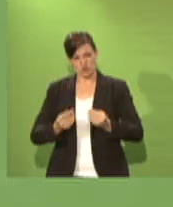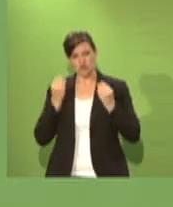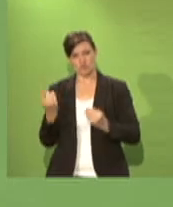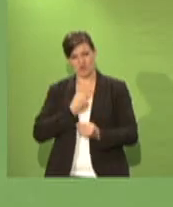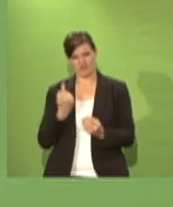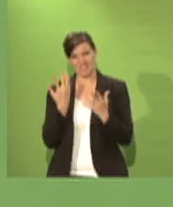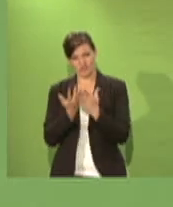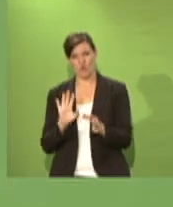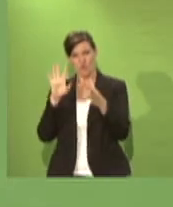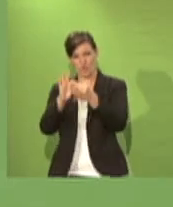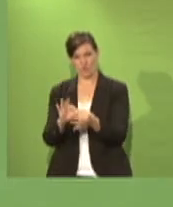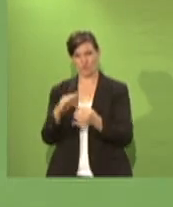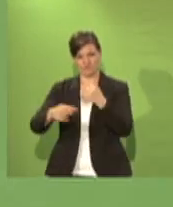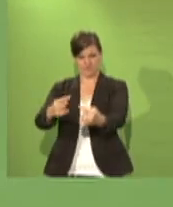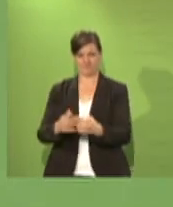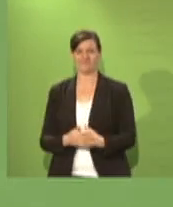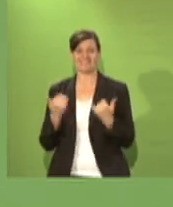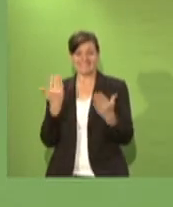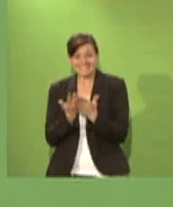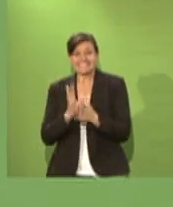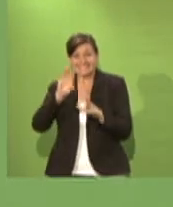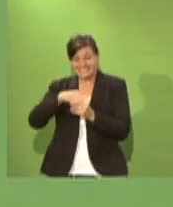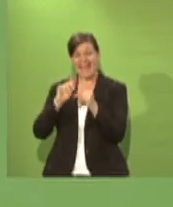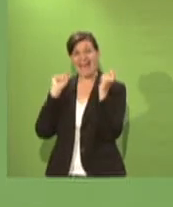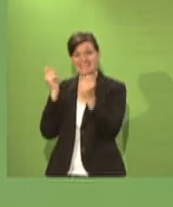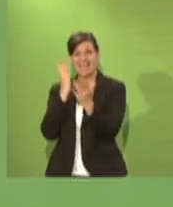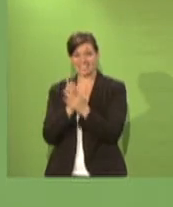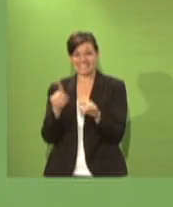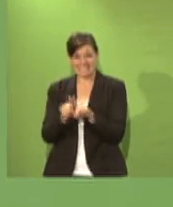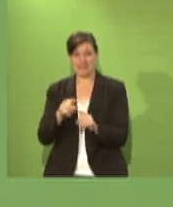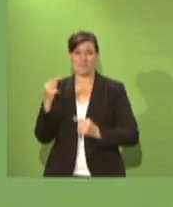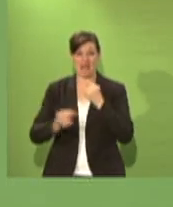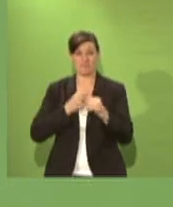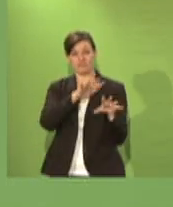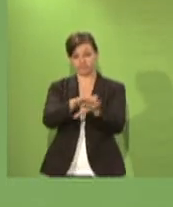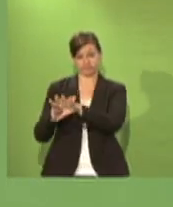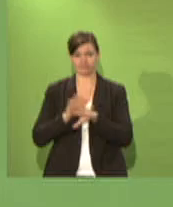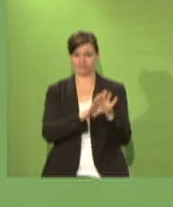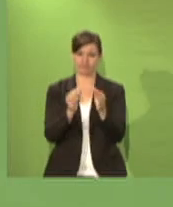diesem tollen Antrag, den wir heute verabschieden, liebe Freundinnen und Freunde. Und